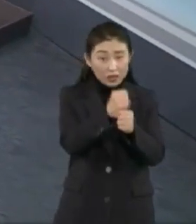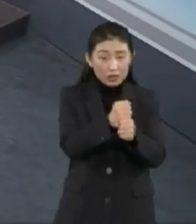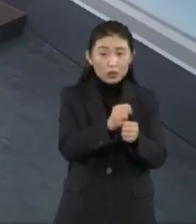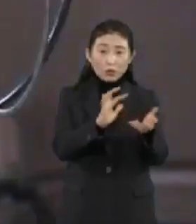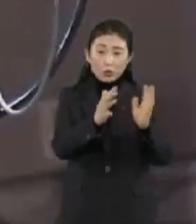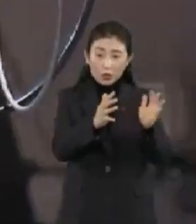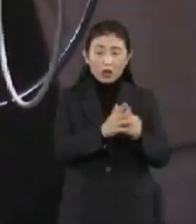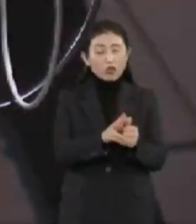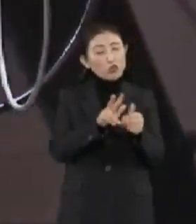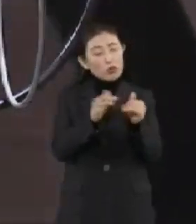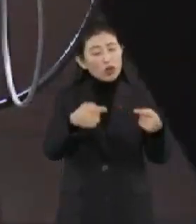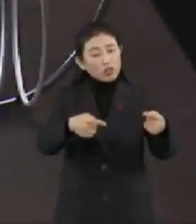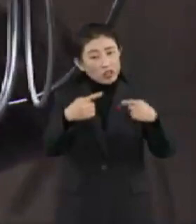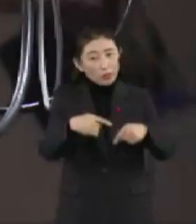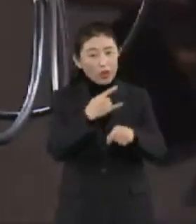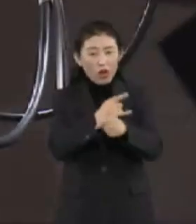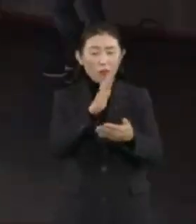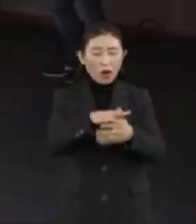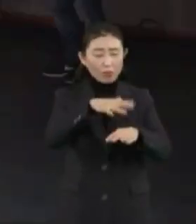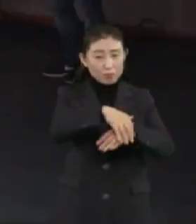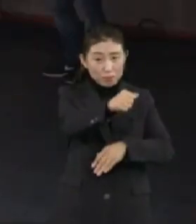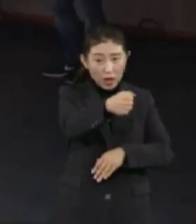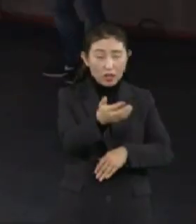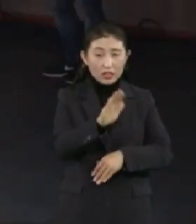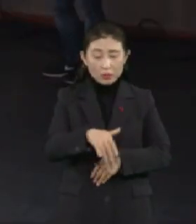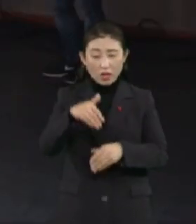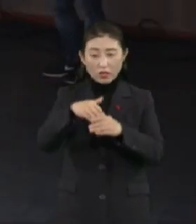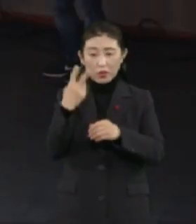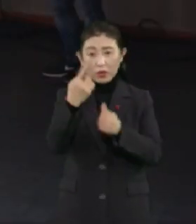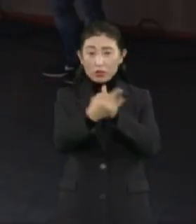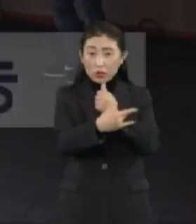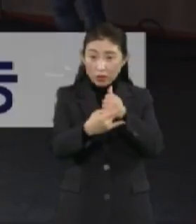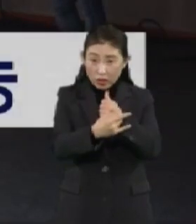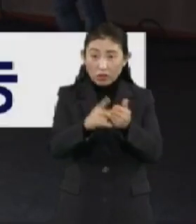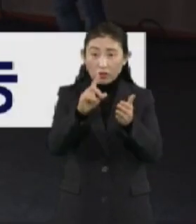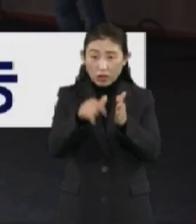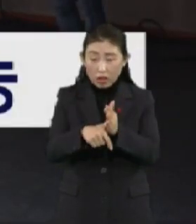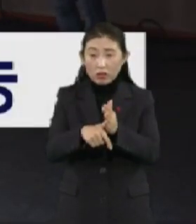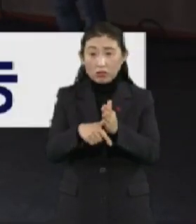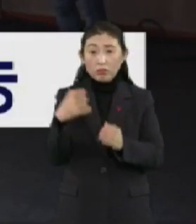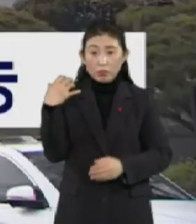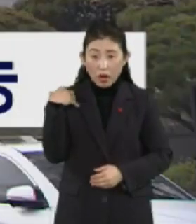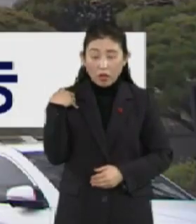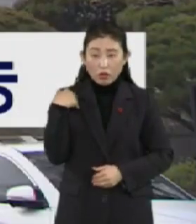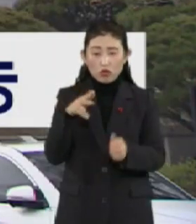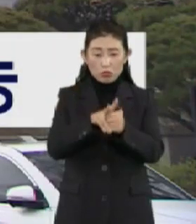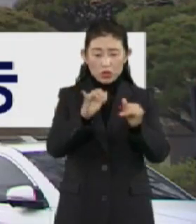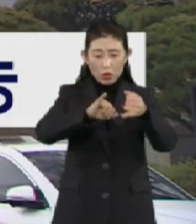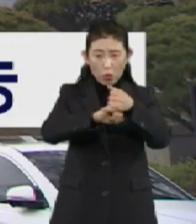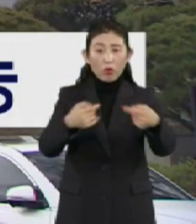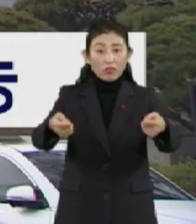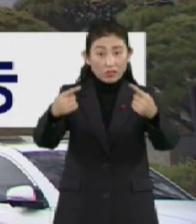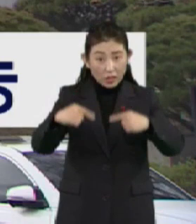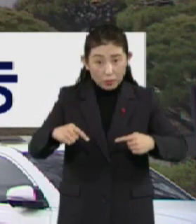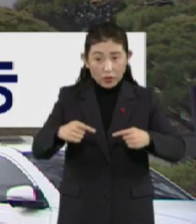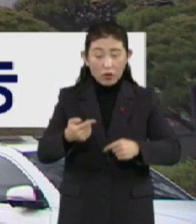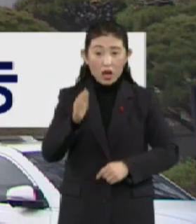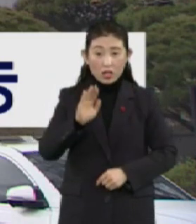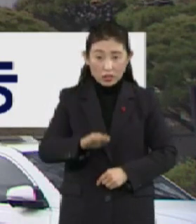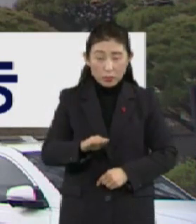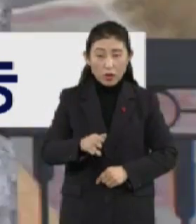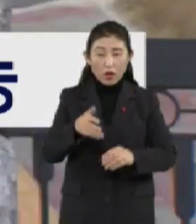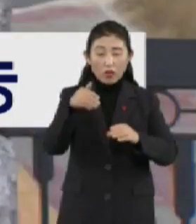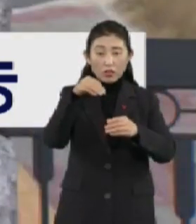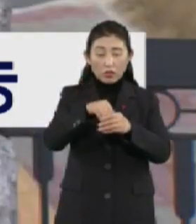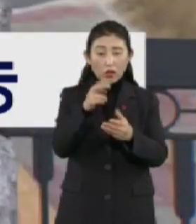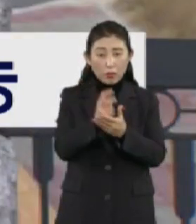토론회는 후보자들이 참석할 의무가 없고 선관위가 주관하는 법정 토론회의 경우 후보자 의무 참석이지만